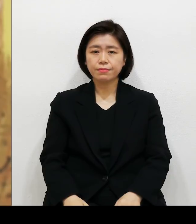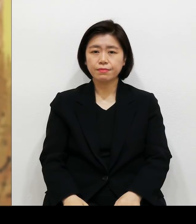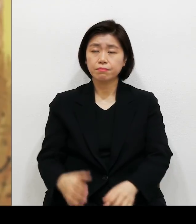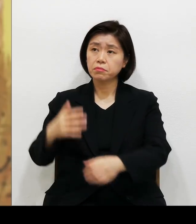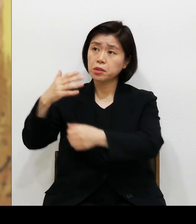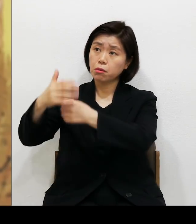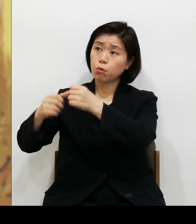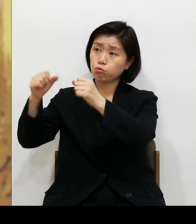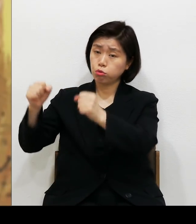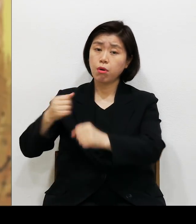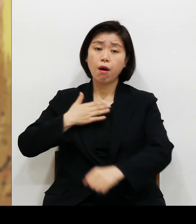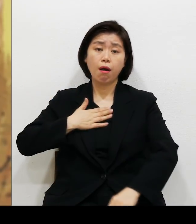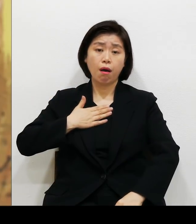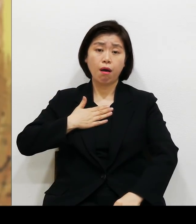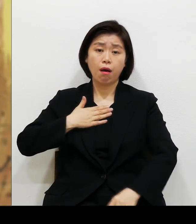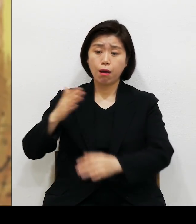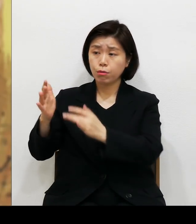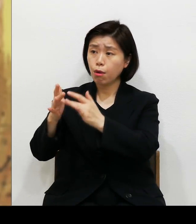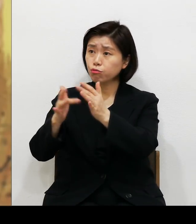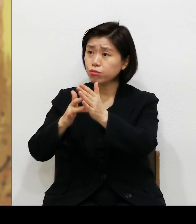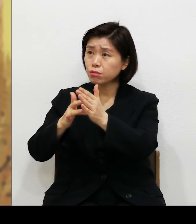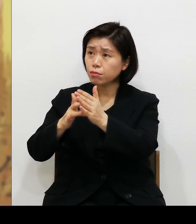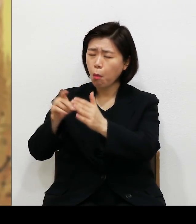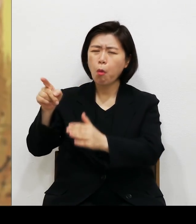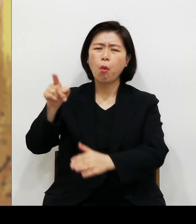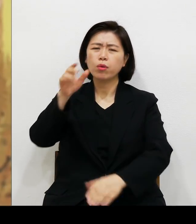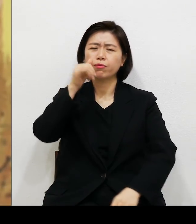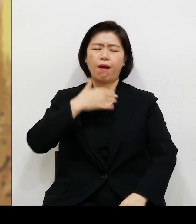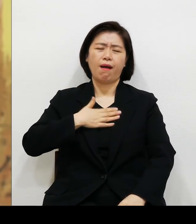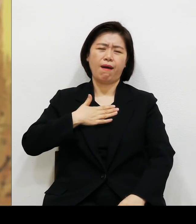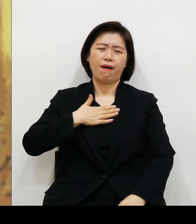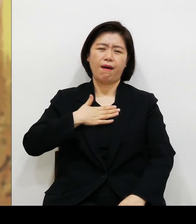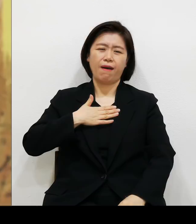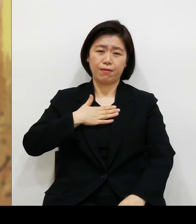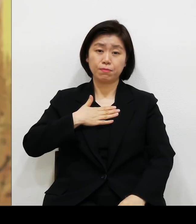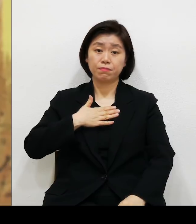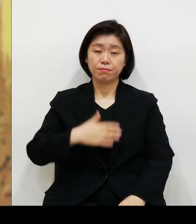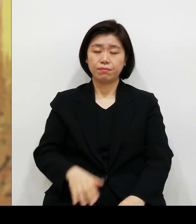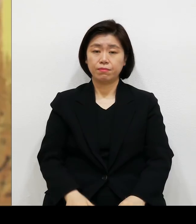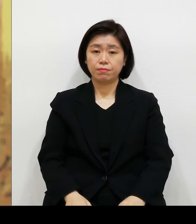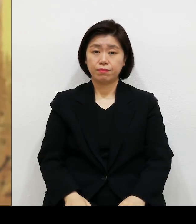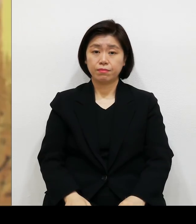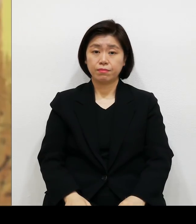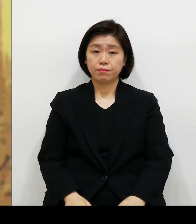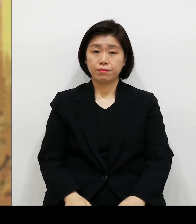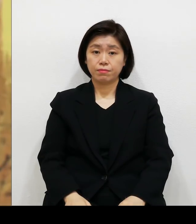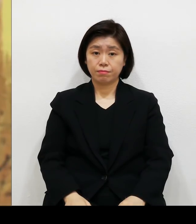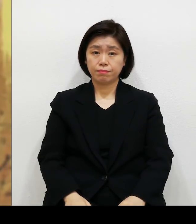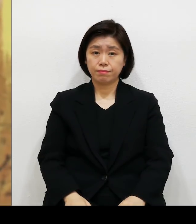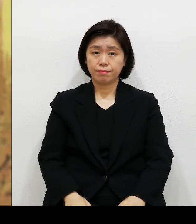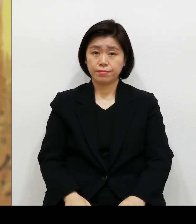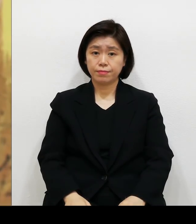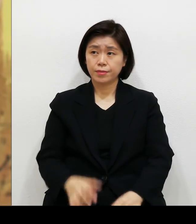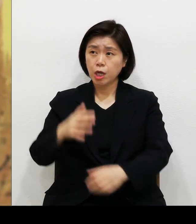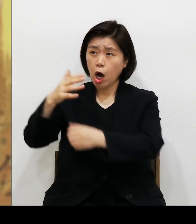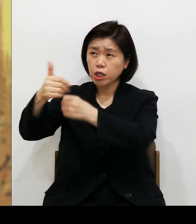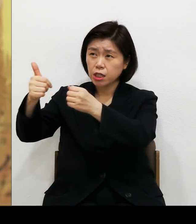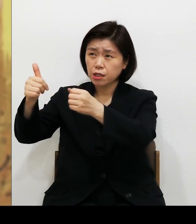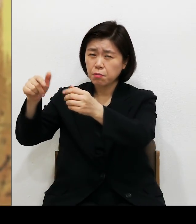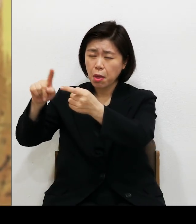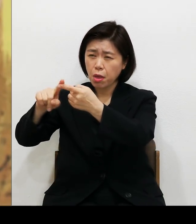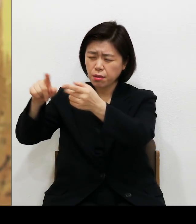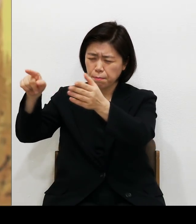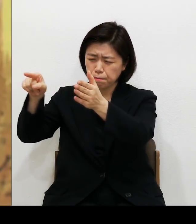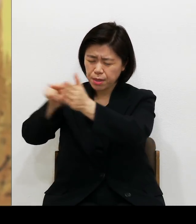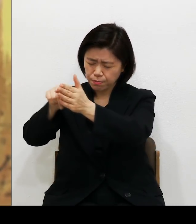하나님이 계신 것도 알고 있었고 예. 예수님 계시는 것도 알고 다 알아요. 예. 그분들을 정말 깊이 믿었던